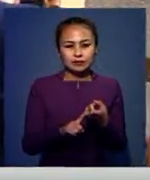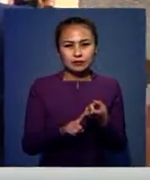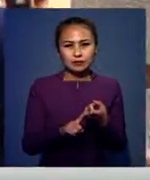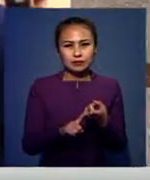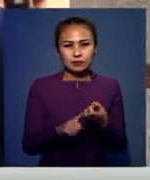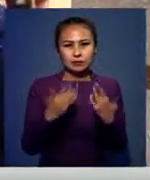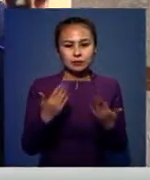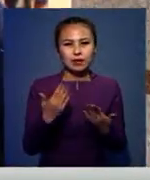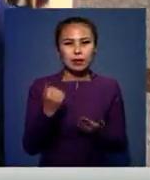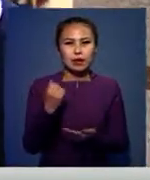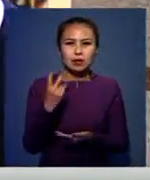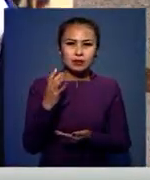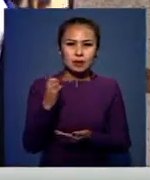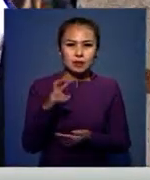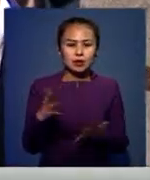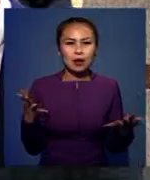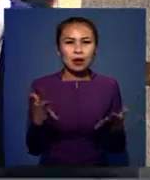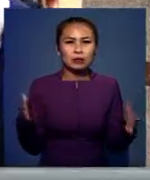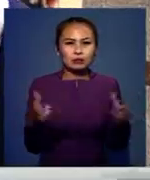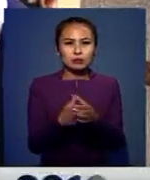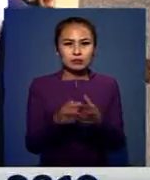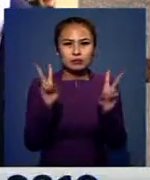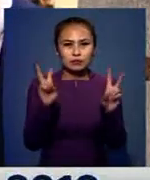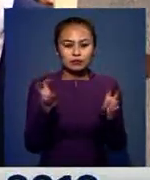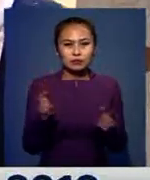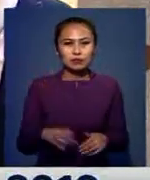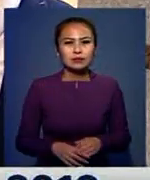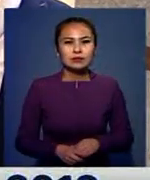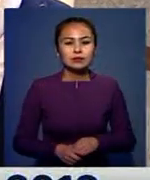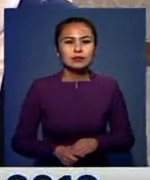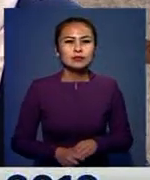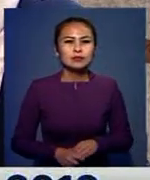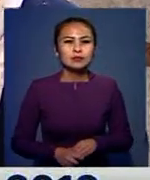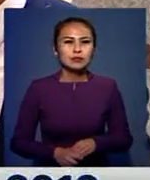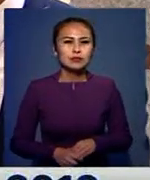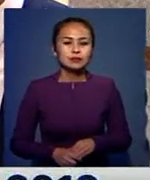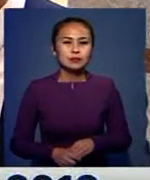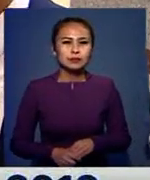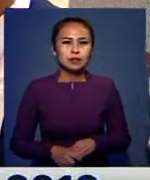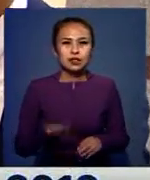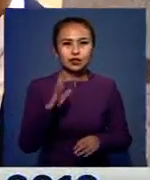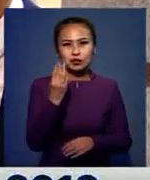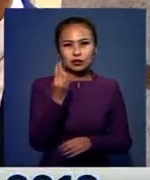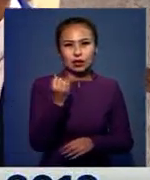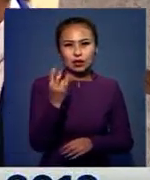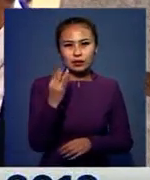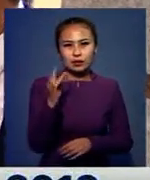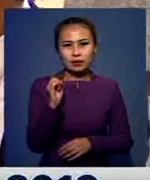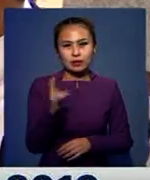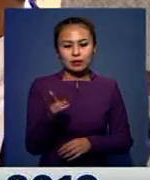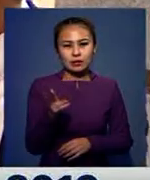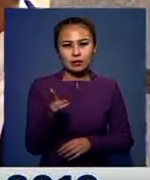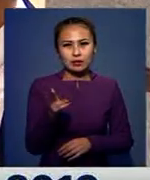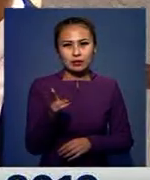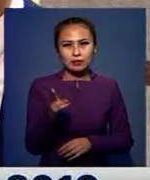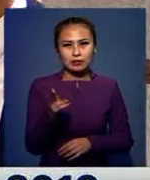Бұл қандай ансамбль ма атау? Бұл ансамбльдің аты Шаңырақ деген. Баста